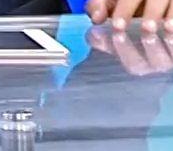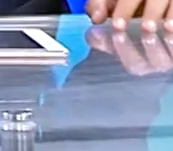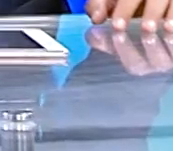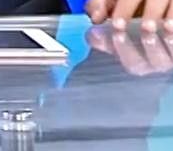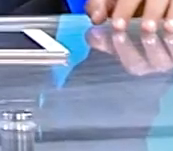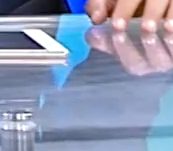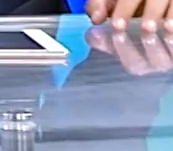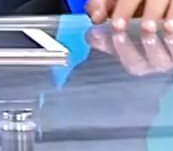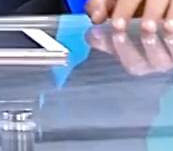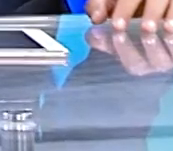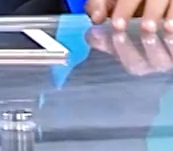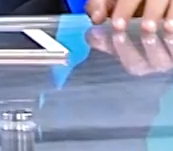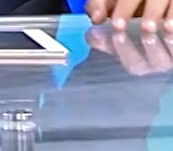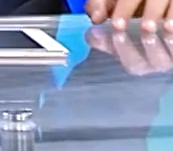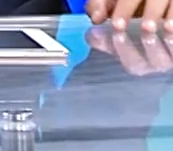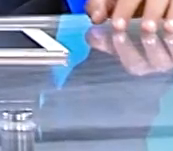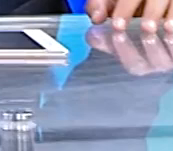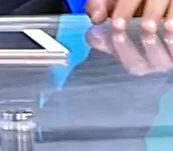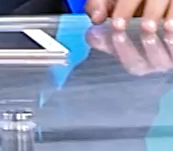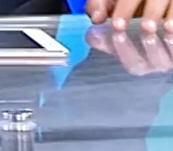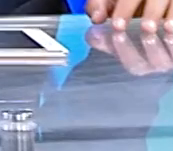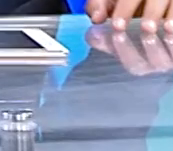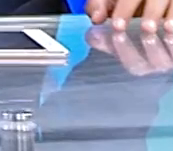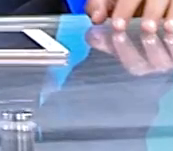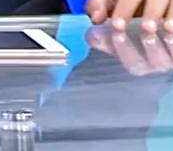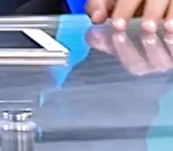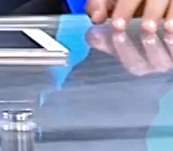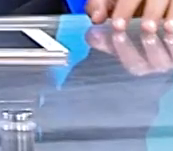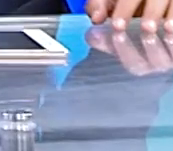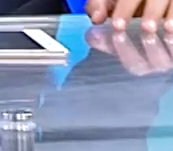tadi. Penyebabnya diduga karena sopir minibus mengantuk.